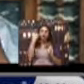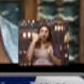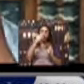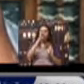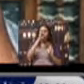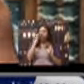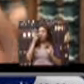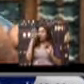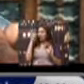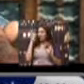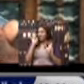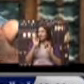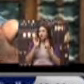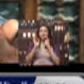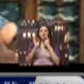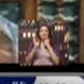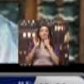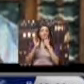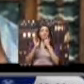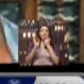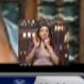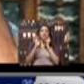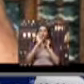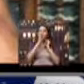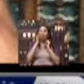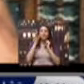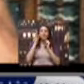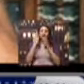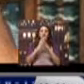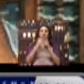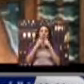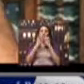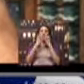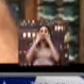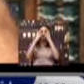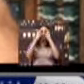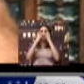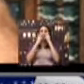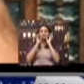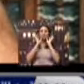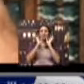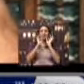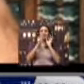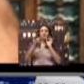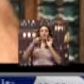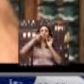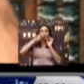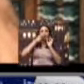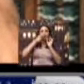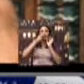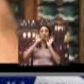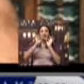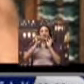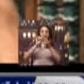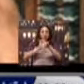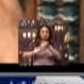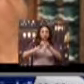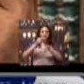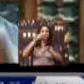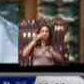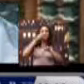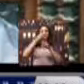عمليه في في بقه طبعا ديت في تاكل هنا لازم يحط له حته عشان تداري الحاجات